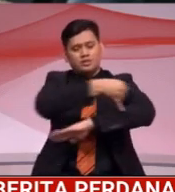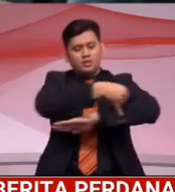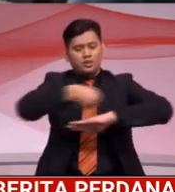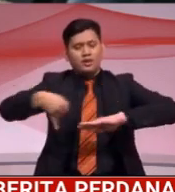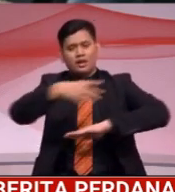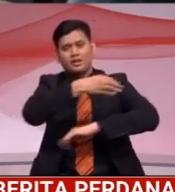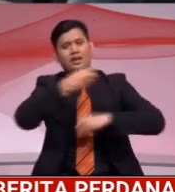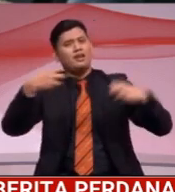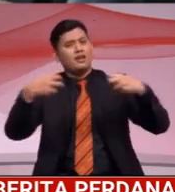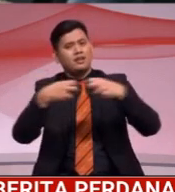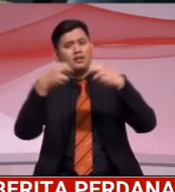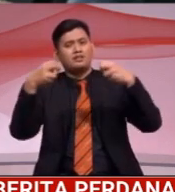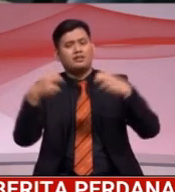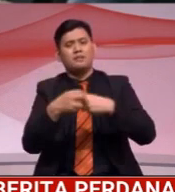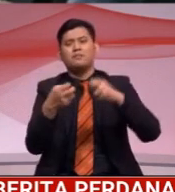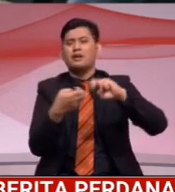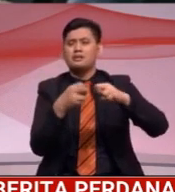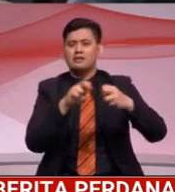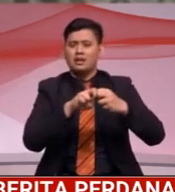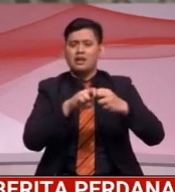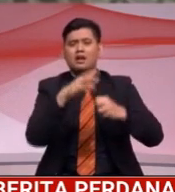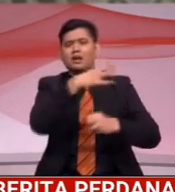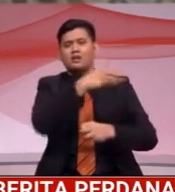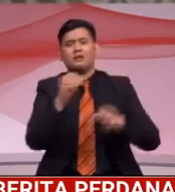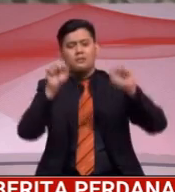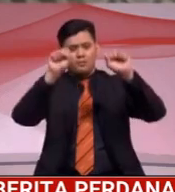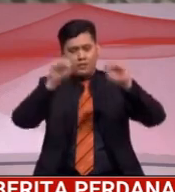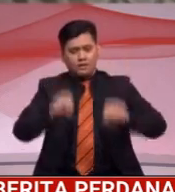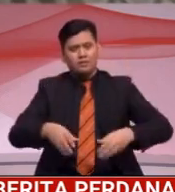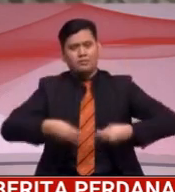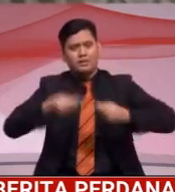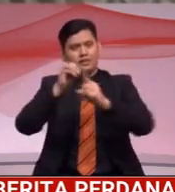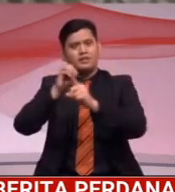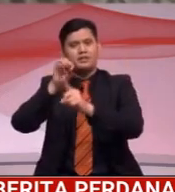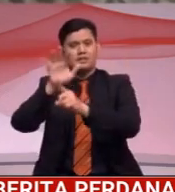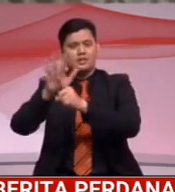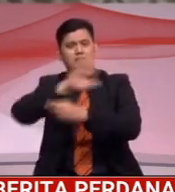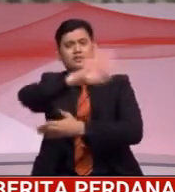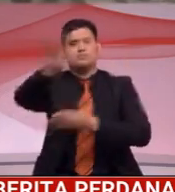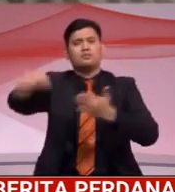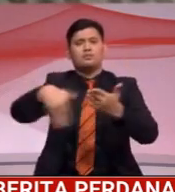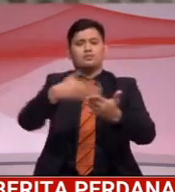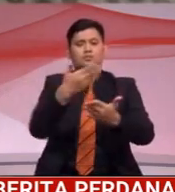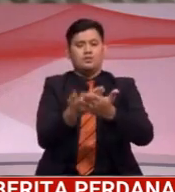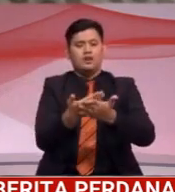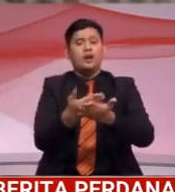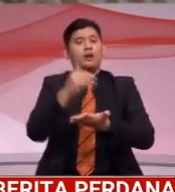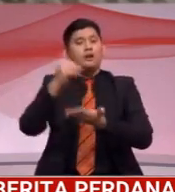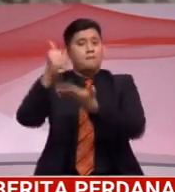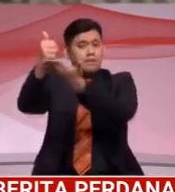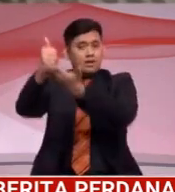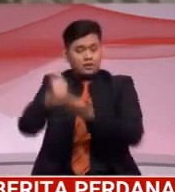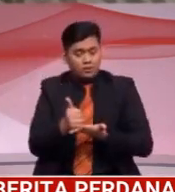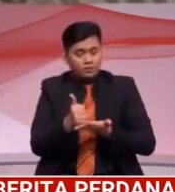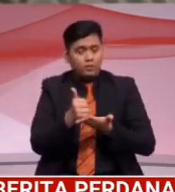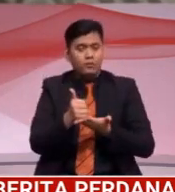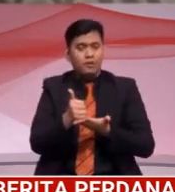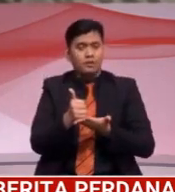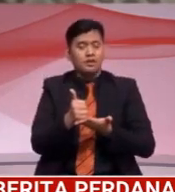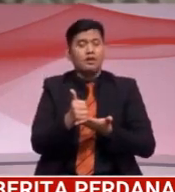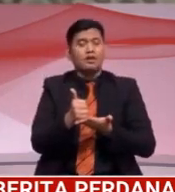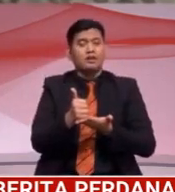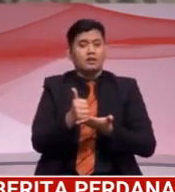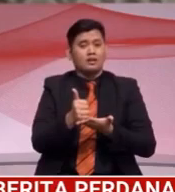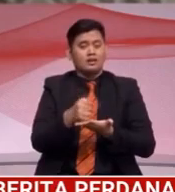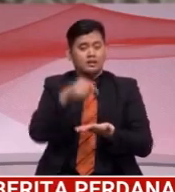elektrik tergendala dan menjejaskan rezeki 15 bagi pangannya. Bantuan CBRM itu telah membantu kami untuk